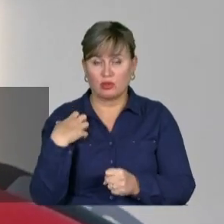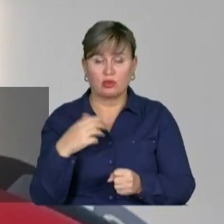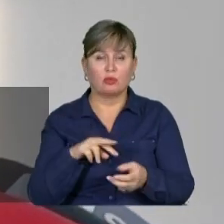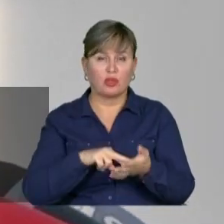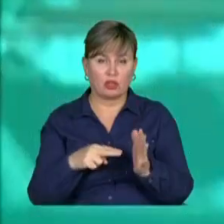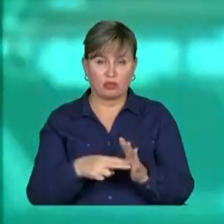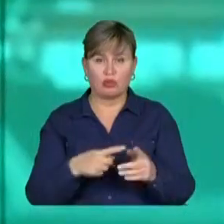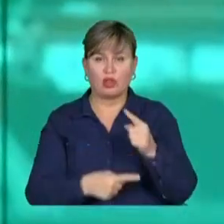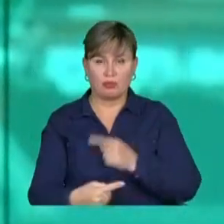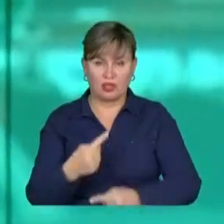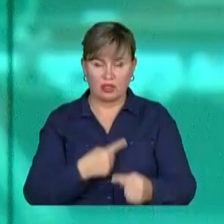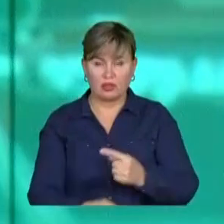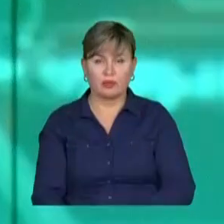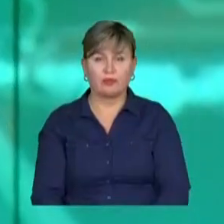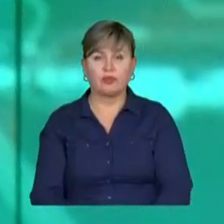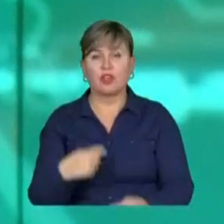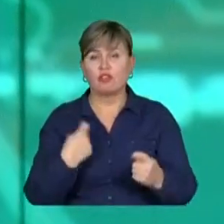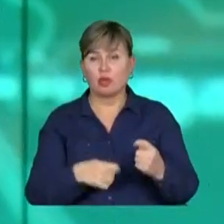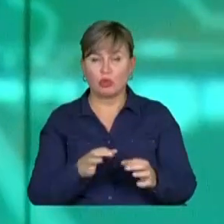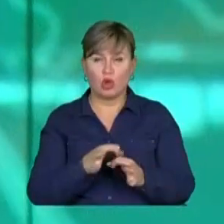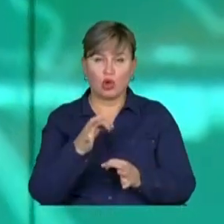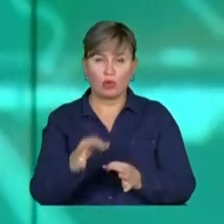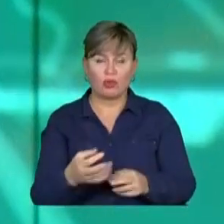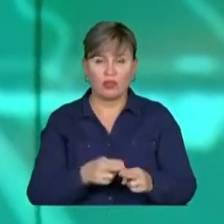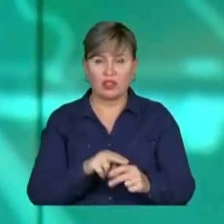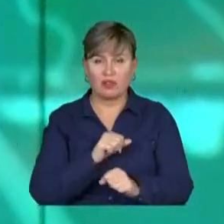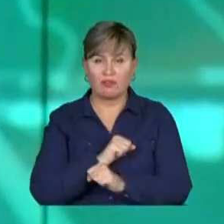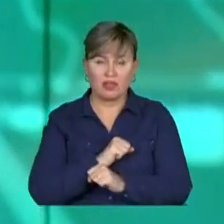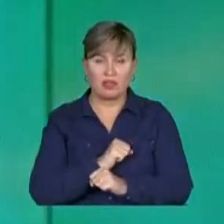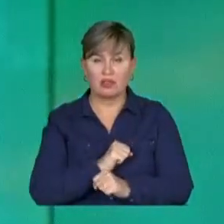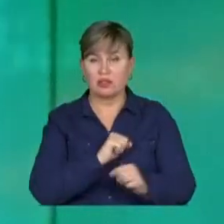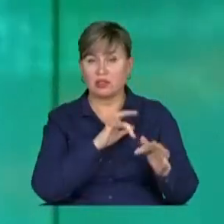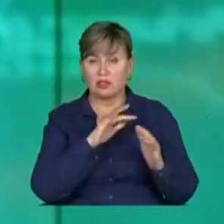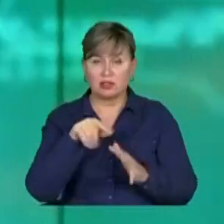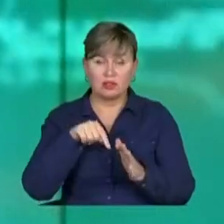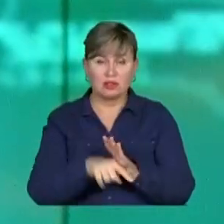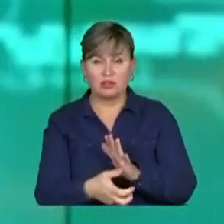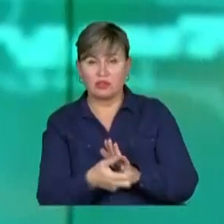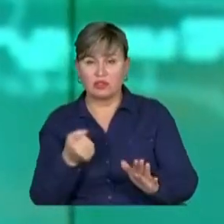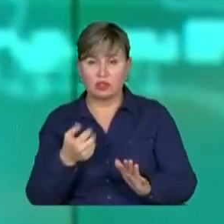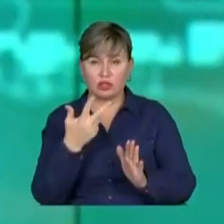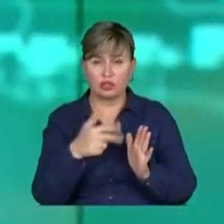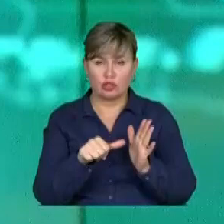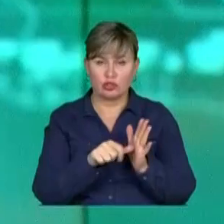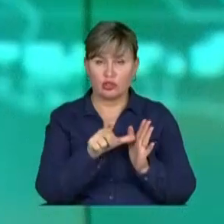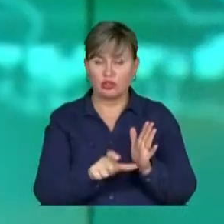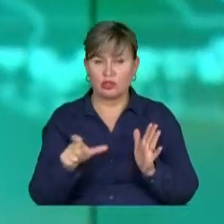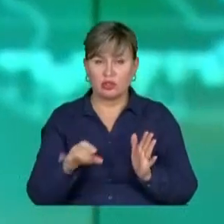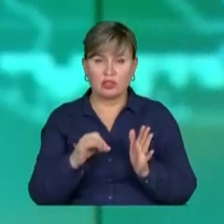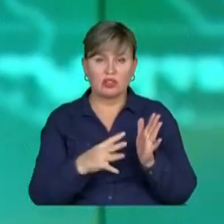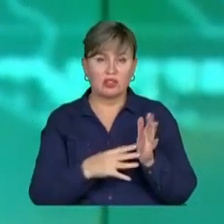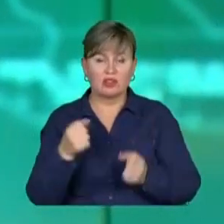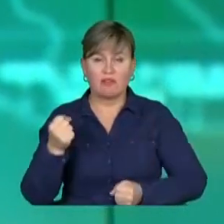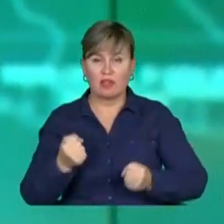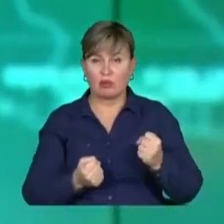возобновить. В Жамбылской области в эти выходные из снежного плена вызволили 36 человек и 9